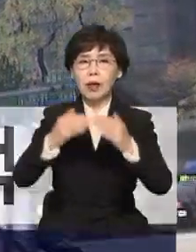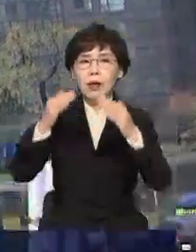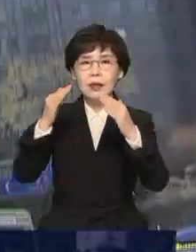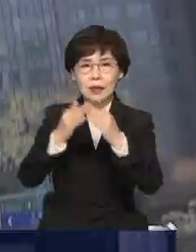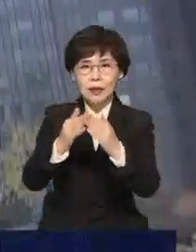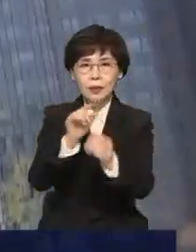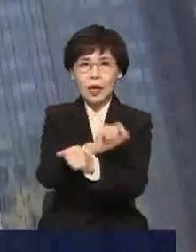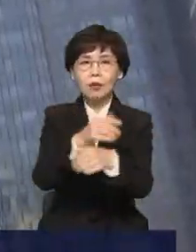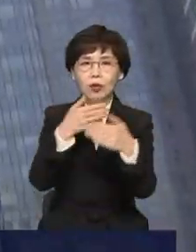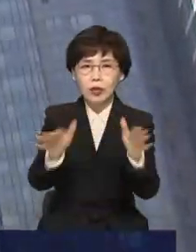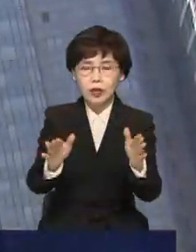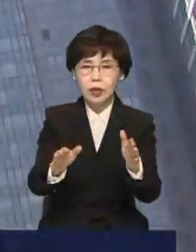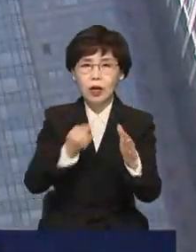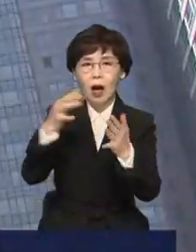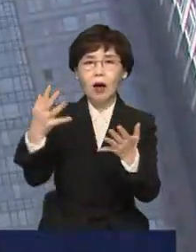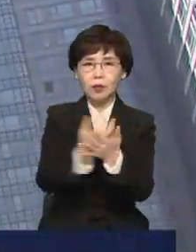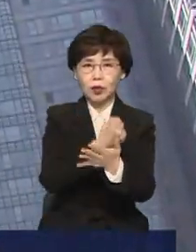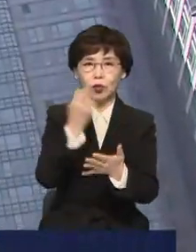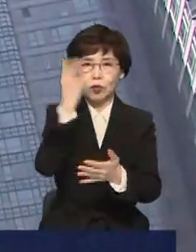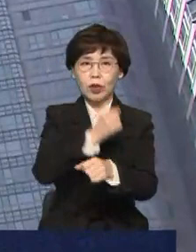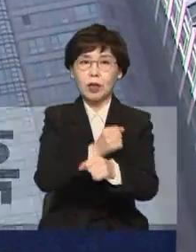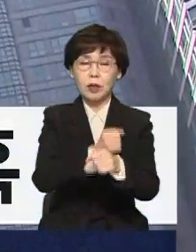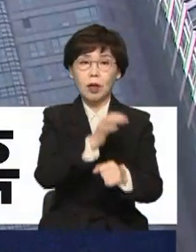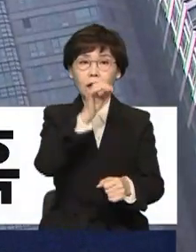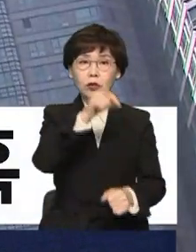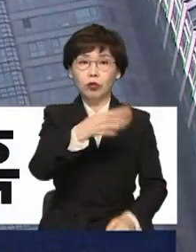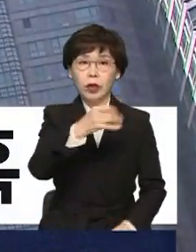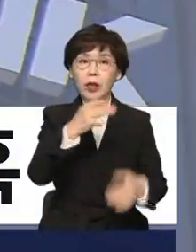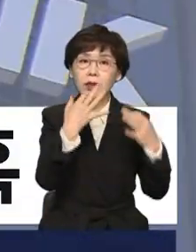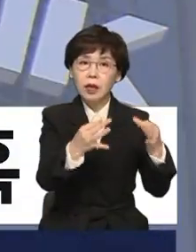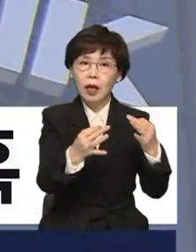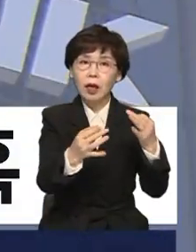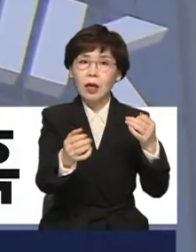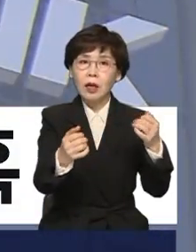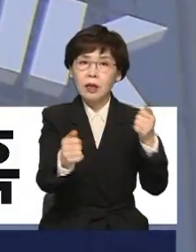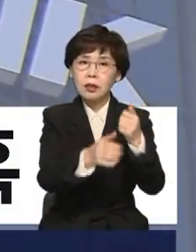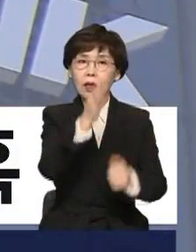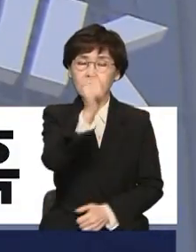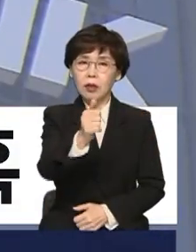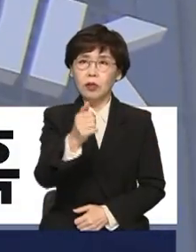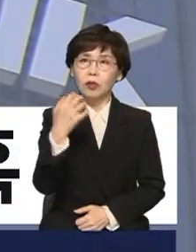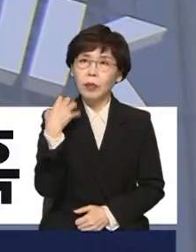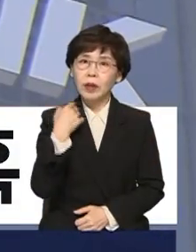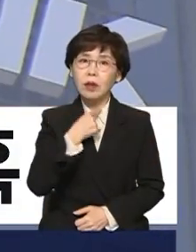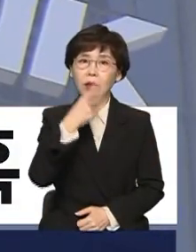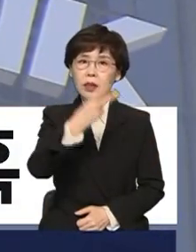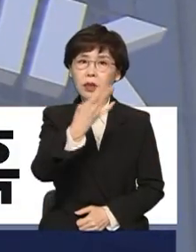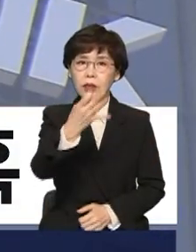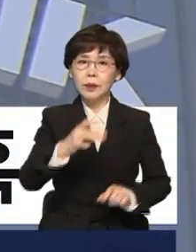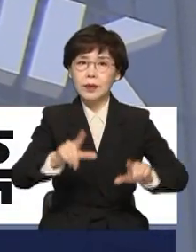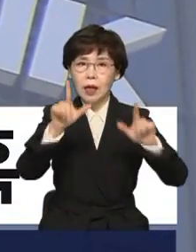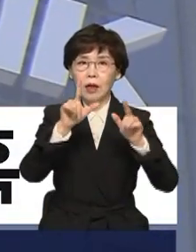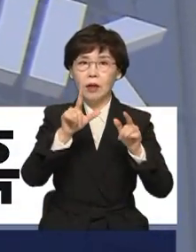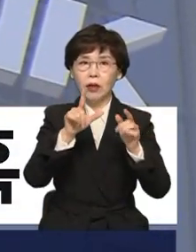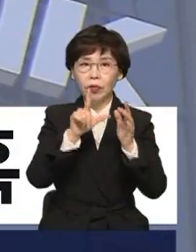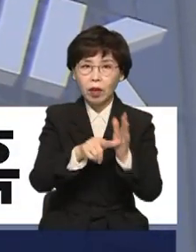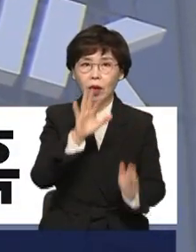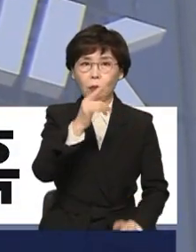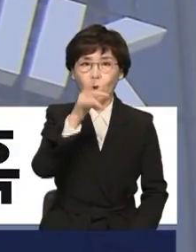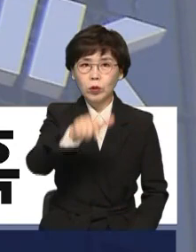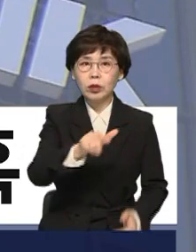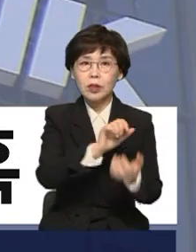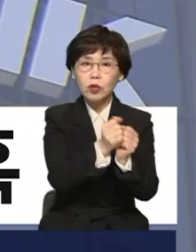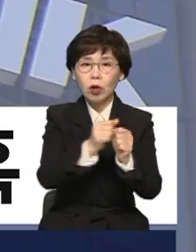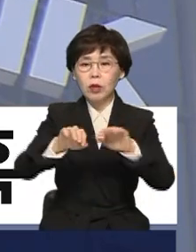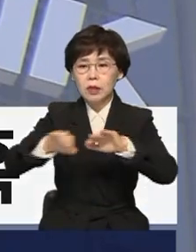압수수색했습니다. 박 전 특검은 우리은행 이사회 의장으로 재직하던 지난 2014년 부국증권을 배제하는 데 영향력을 행사하는